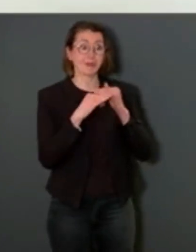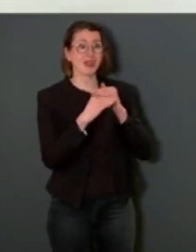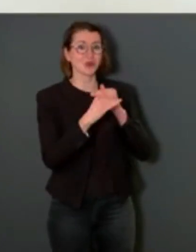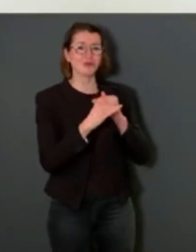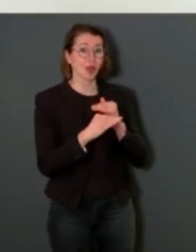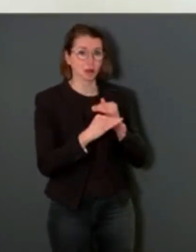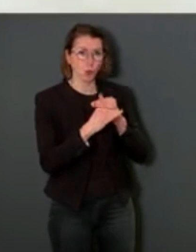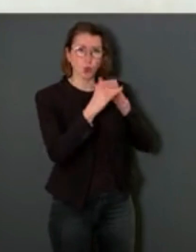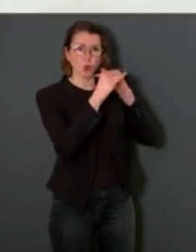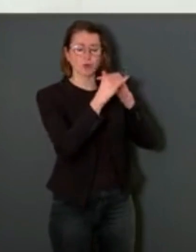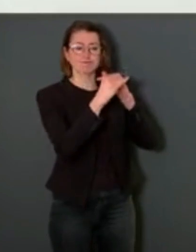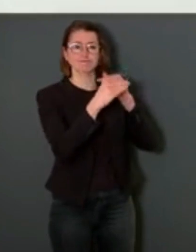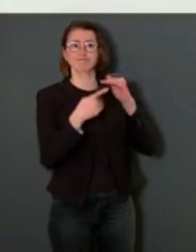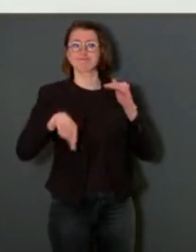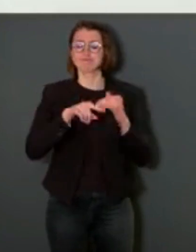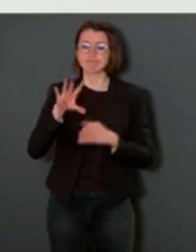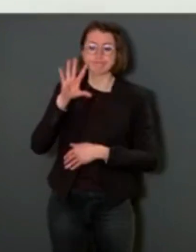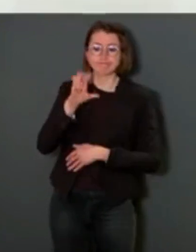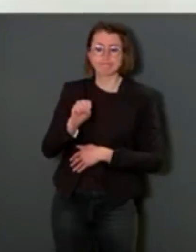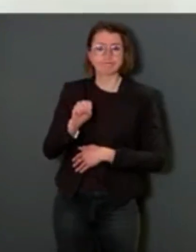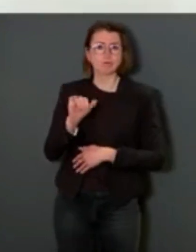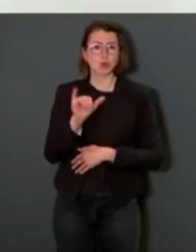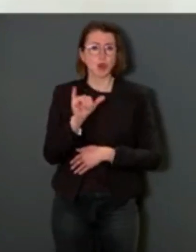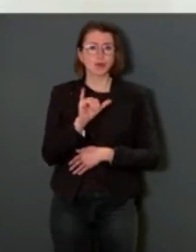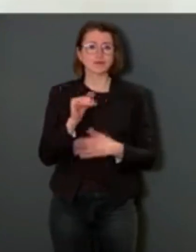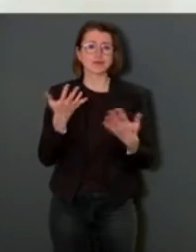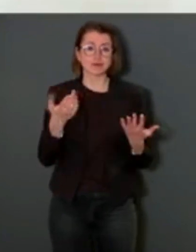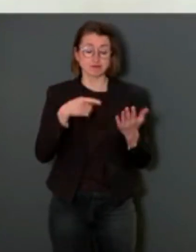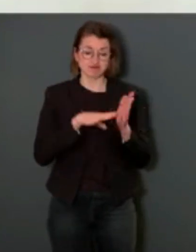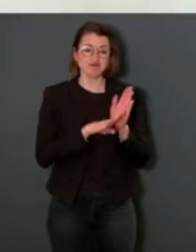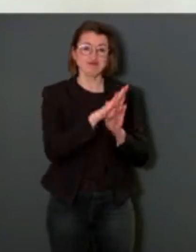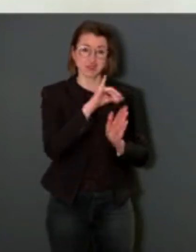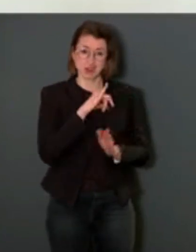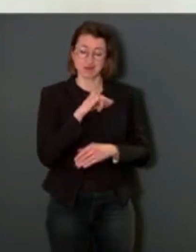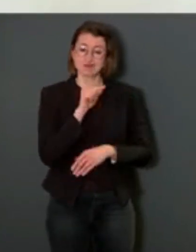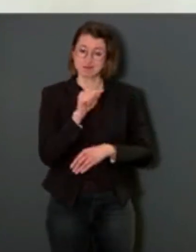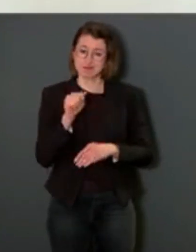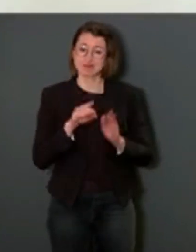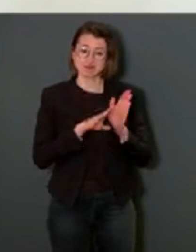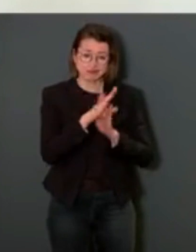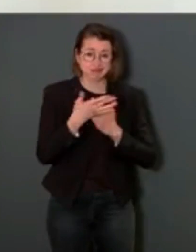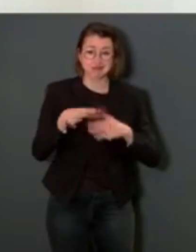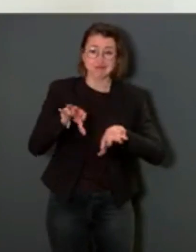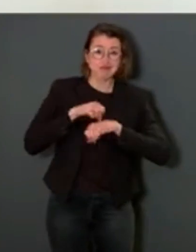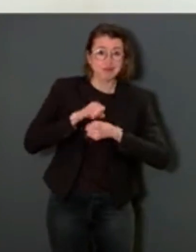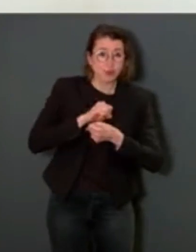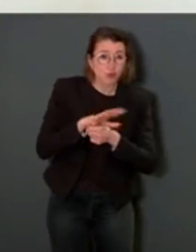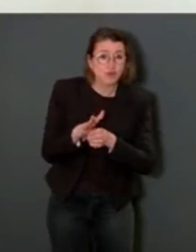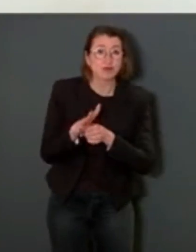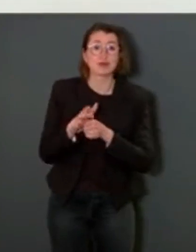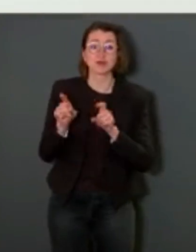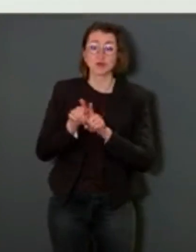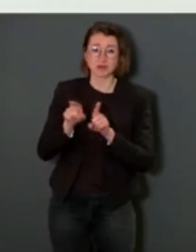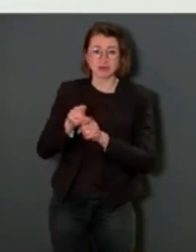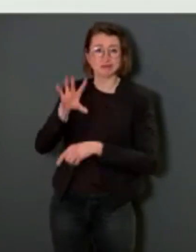constaté que les chiffres montent. Les chiffres de contamination montent et on voit aussi maintenant que les